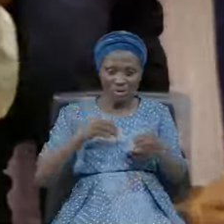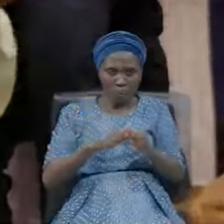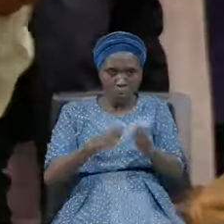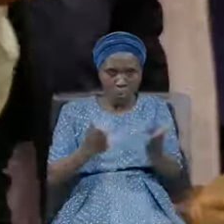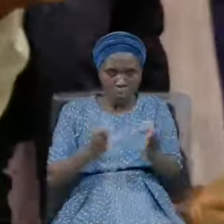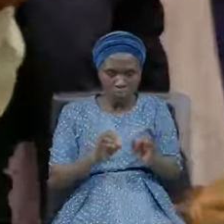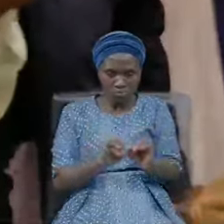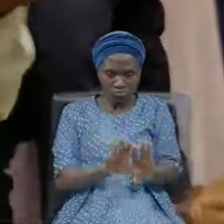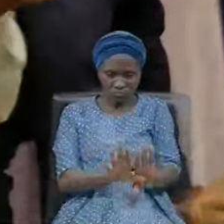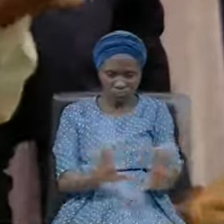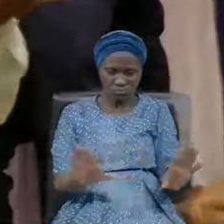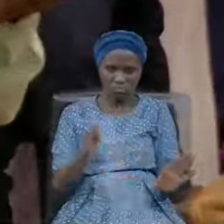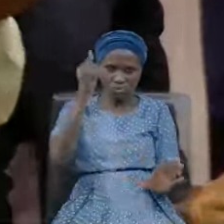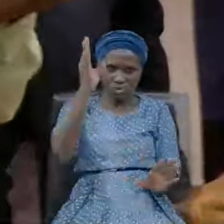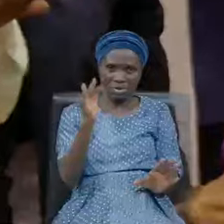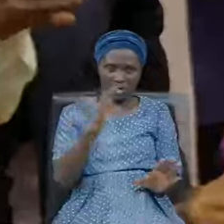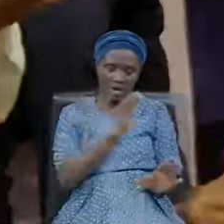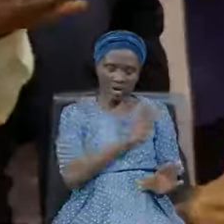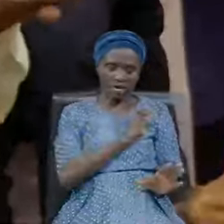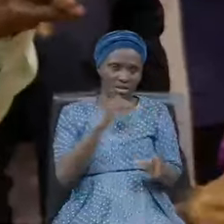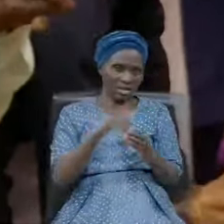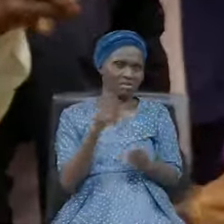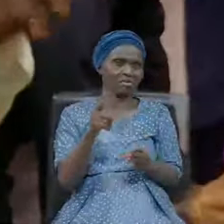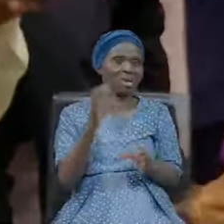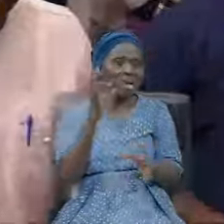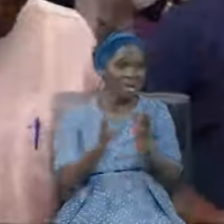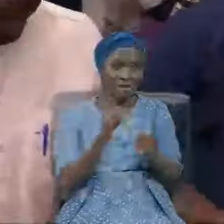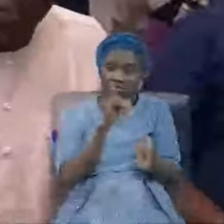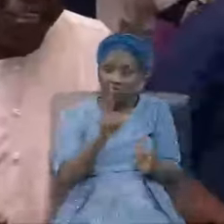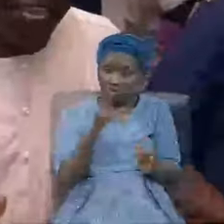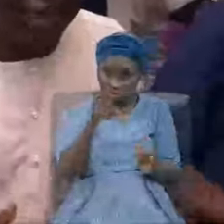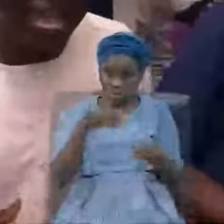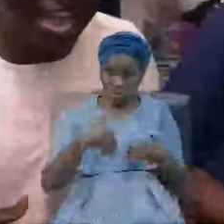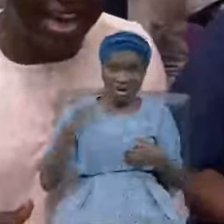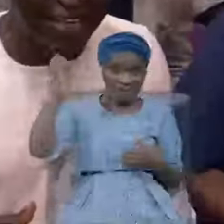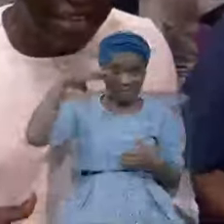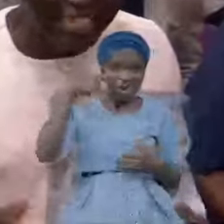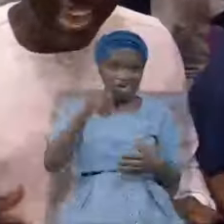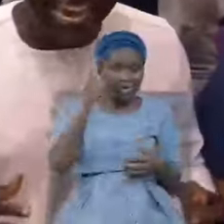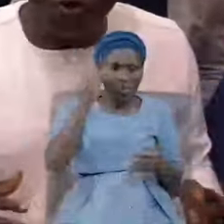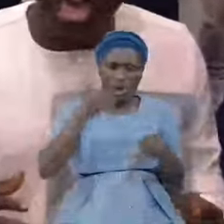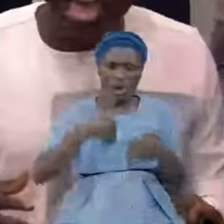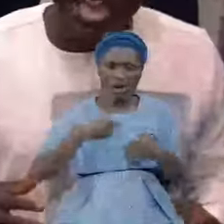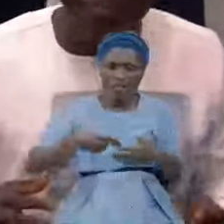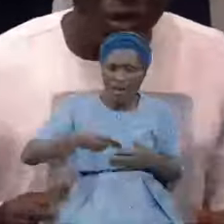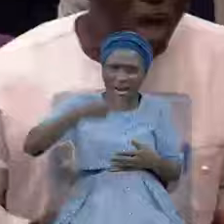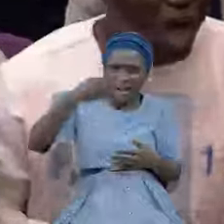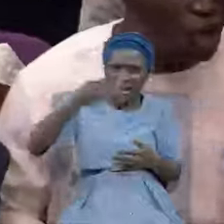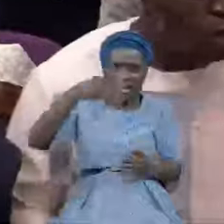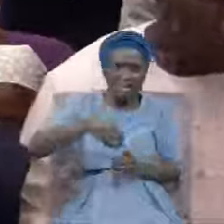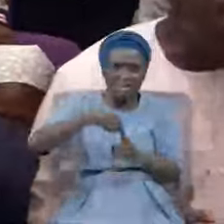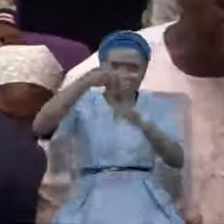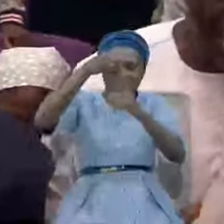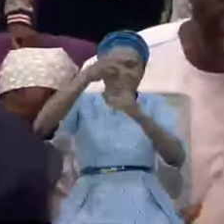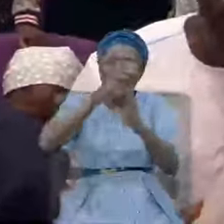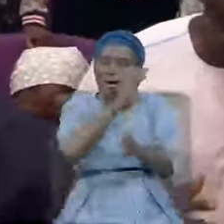piété, transparence là-bas. Si réellement vous avez la grâce, il y aura la bonté